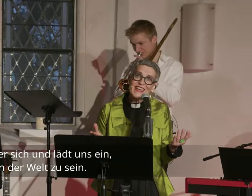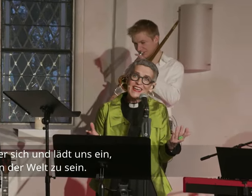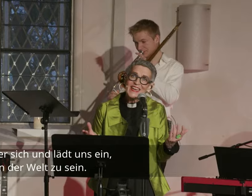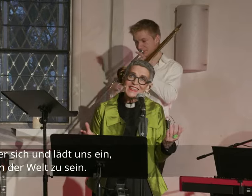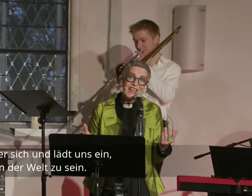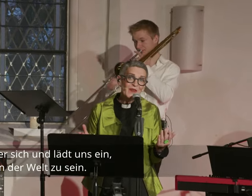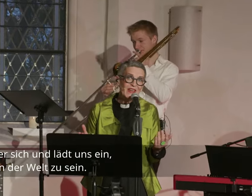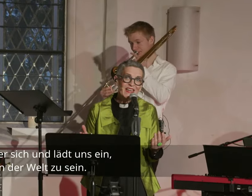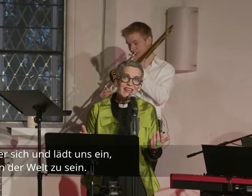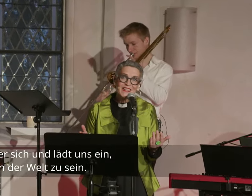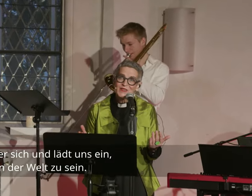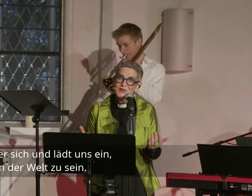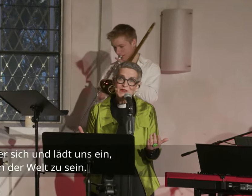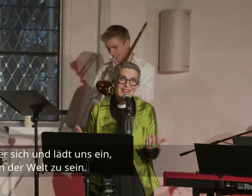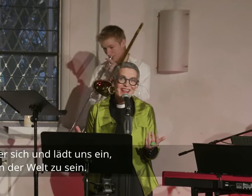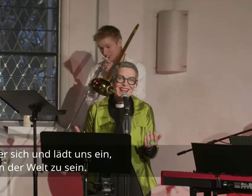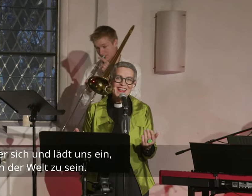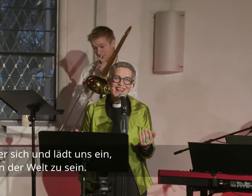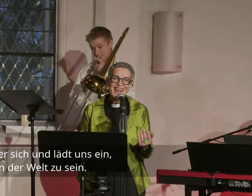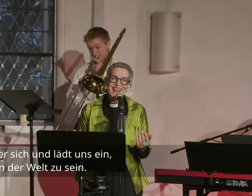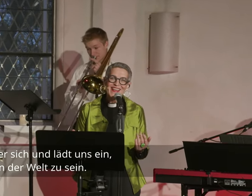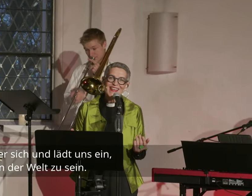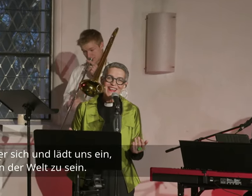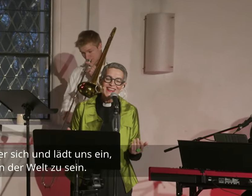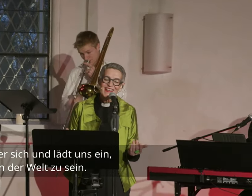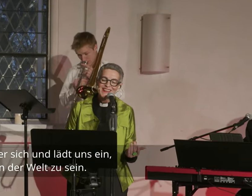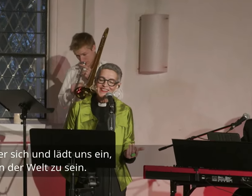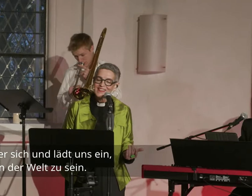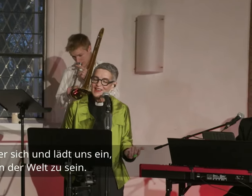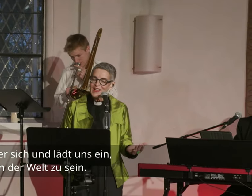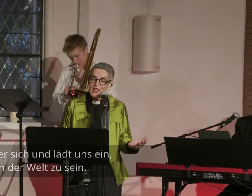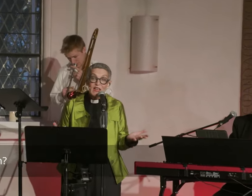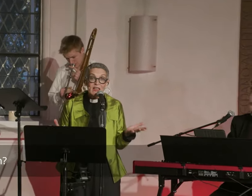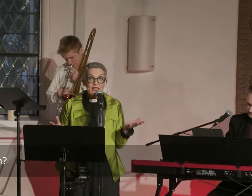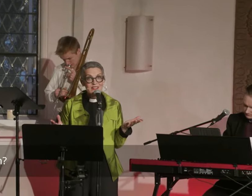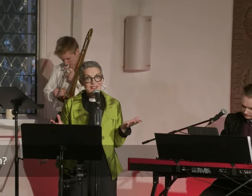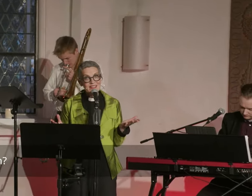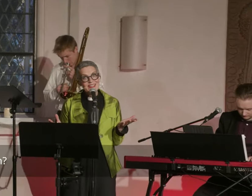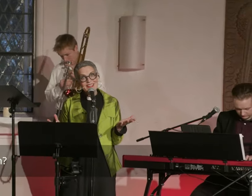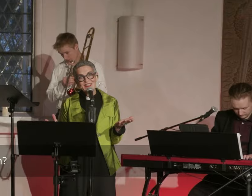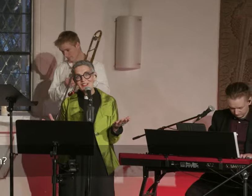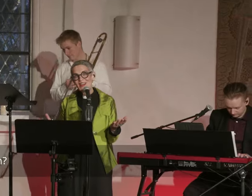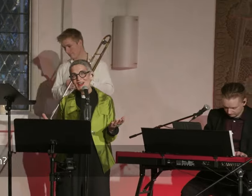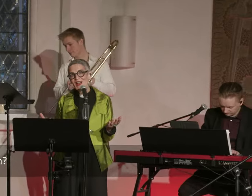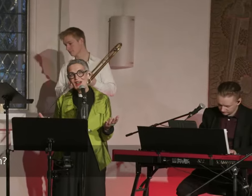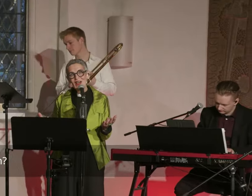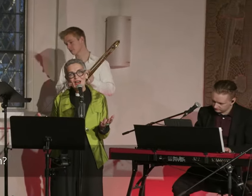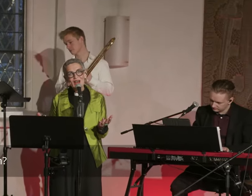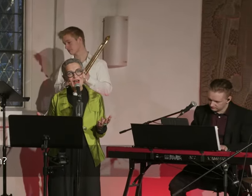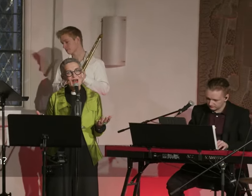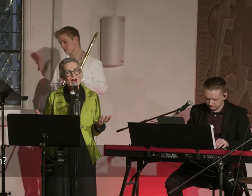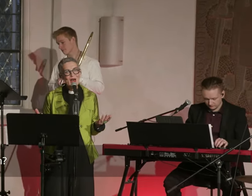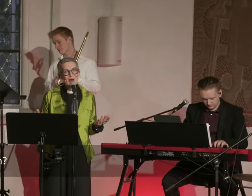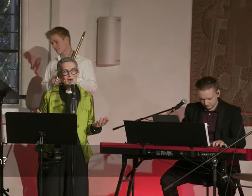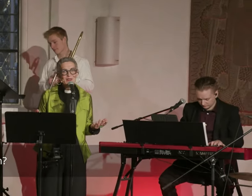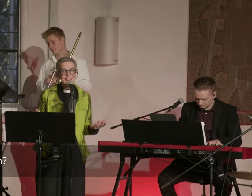Heilungsboten in der Welt zu sein. Ist es nicht erstaunlich?